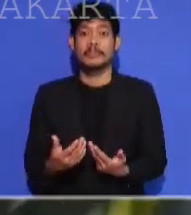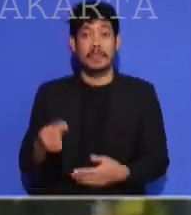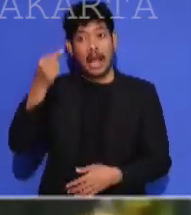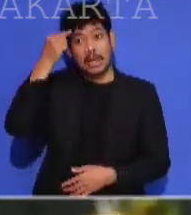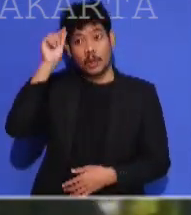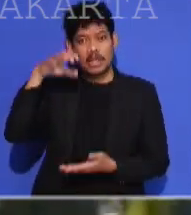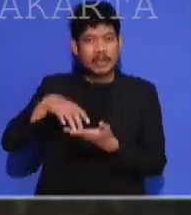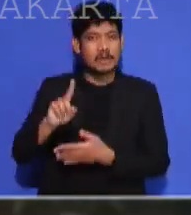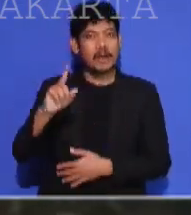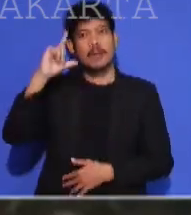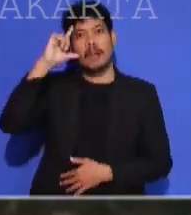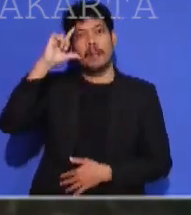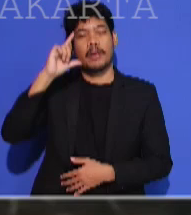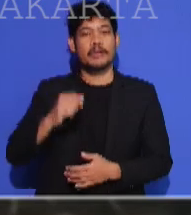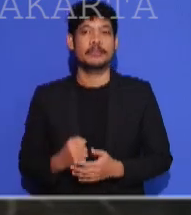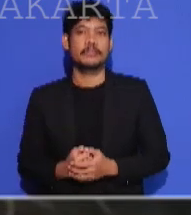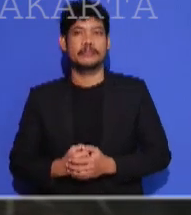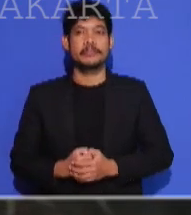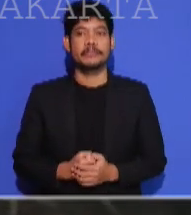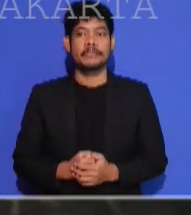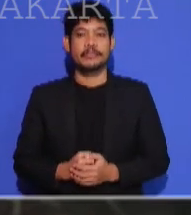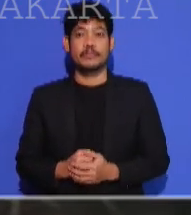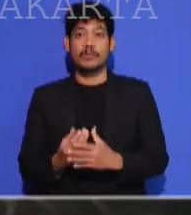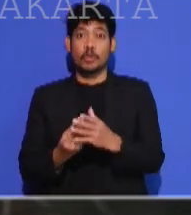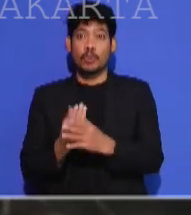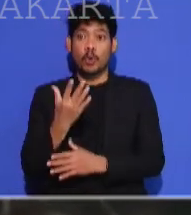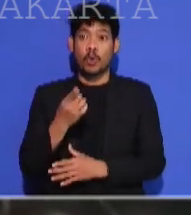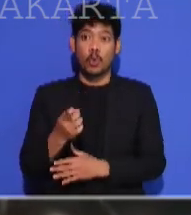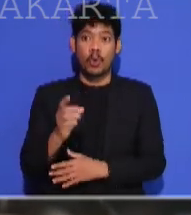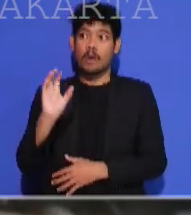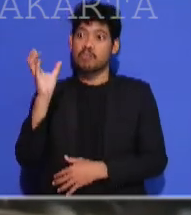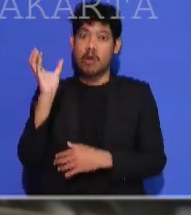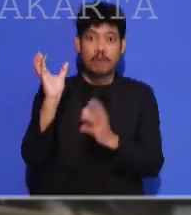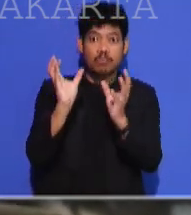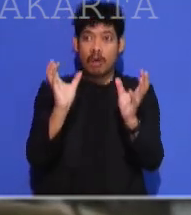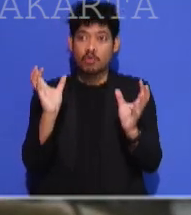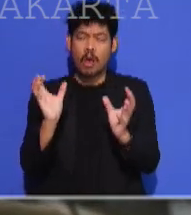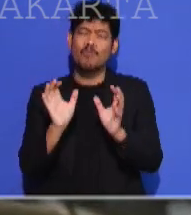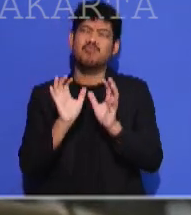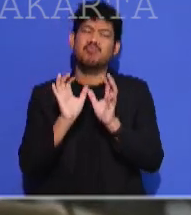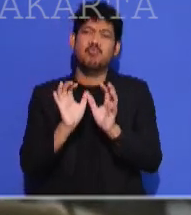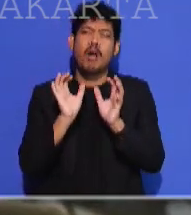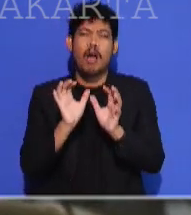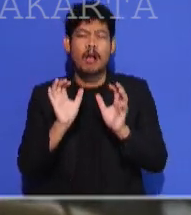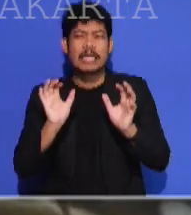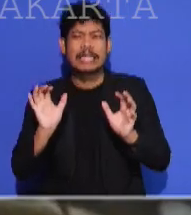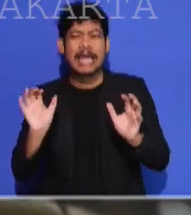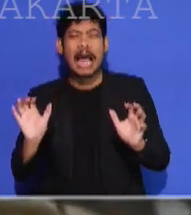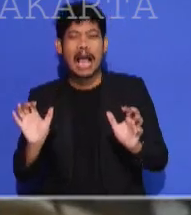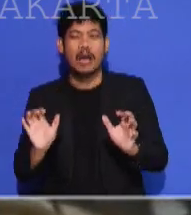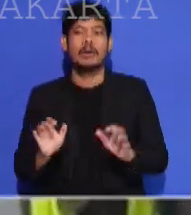Sleman menika. Tanaman menika mawo sak panjang tahun boten gumantung kalian mongso lan wohipun